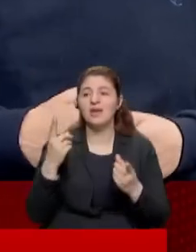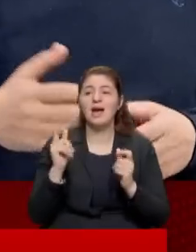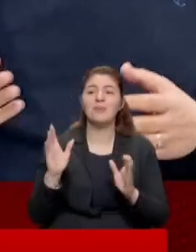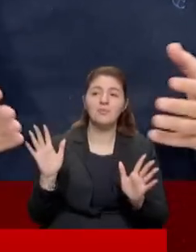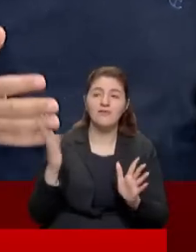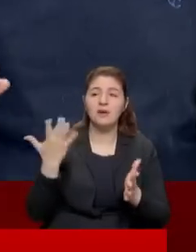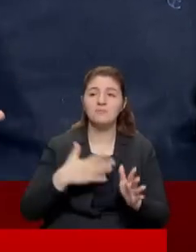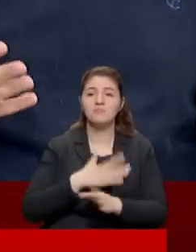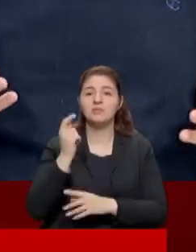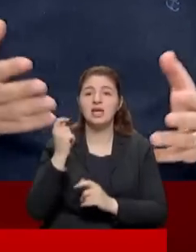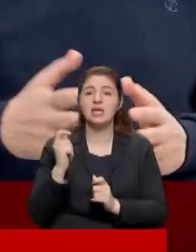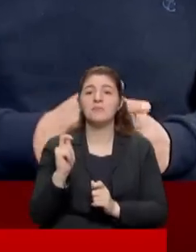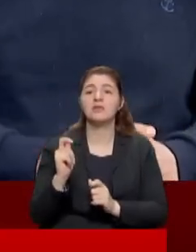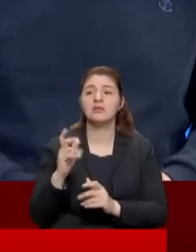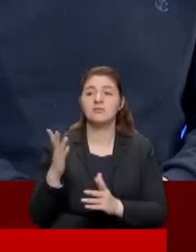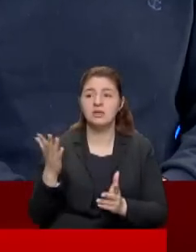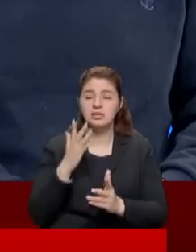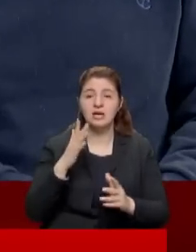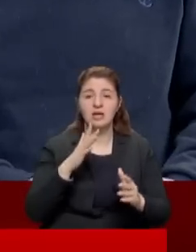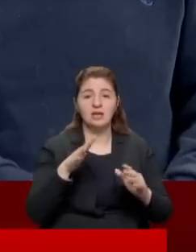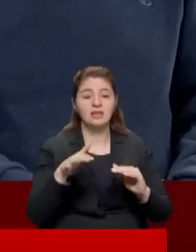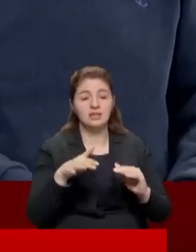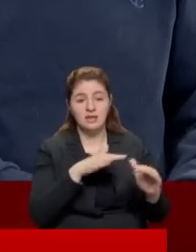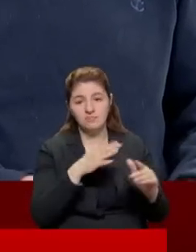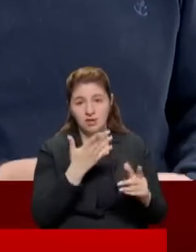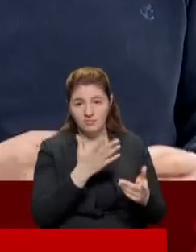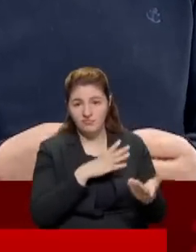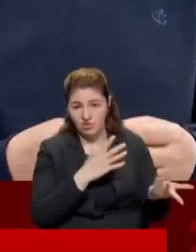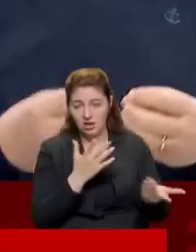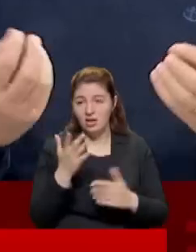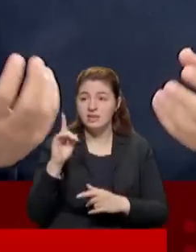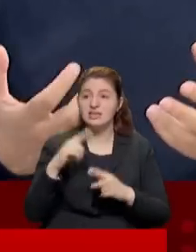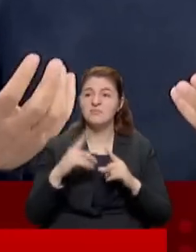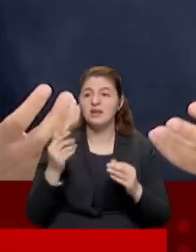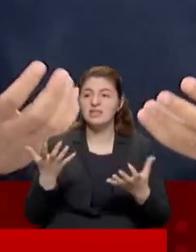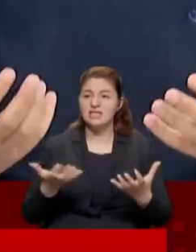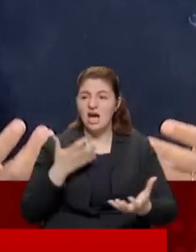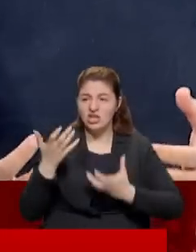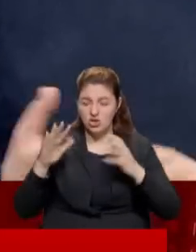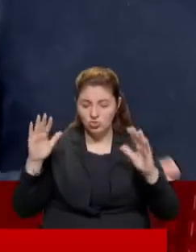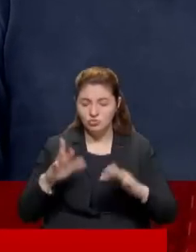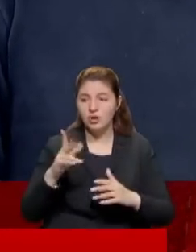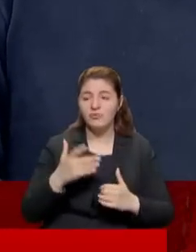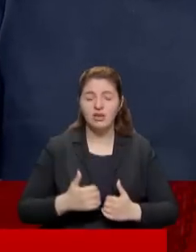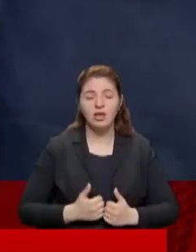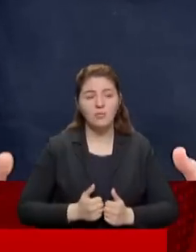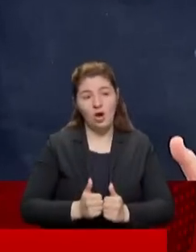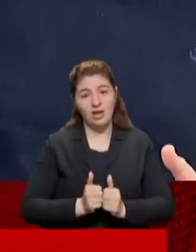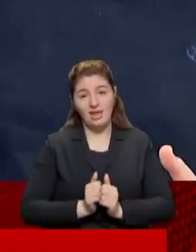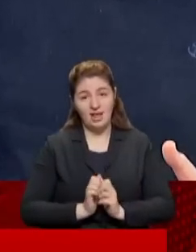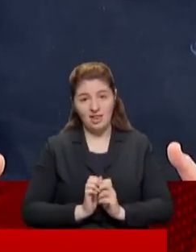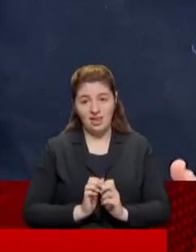yapılamıyor ya da mitingler yapılmaması tercih ediliyor. Siyasetin denildi. Sanki birazcık harareti düşmüş gibi falan. Öyle